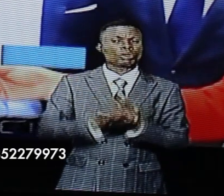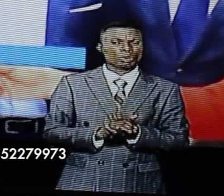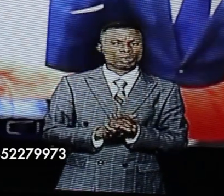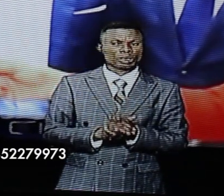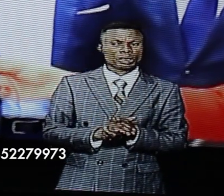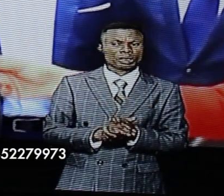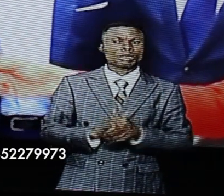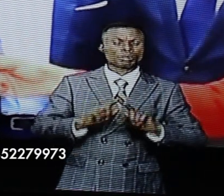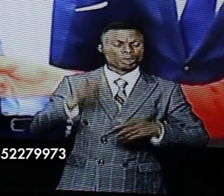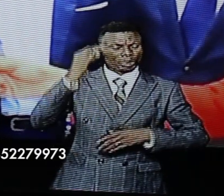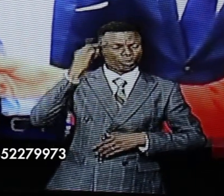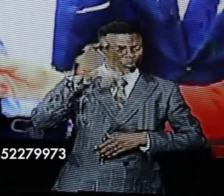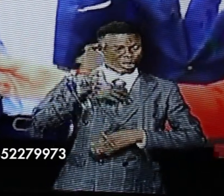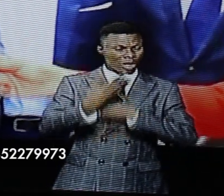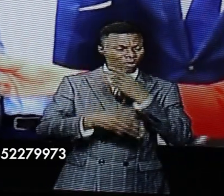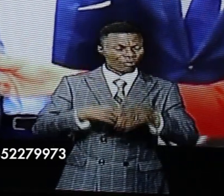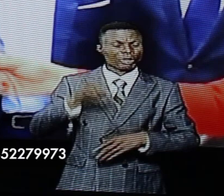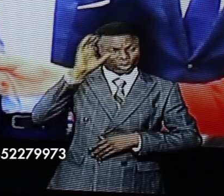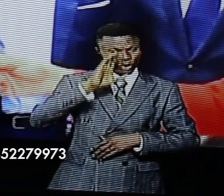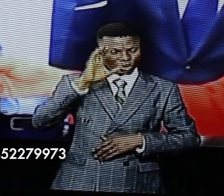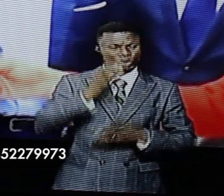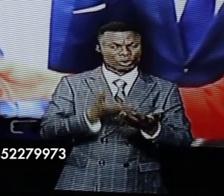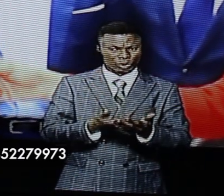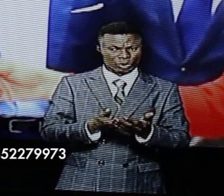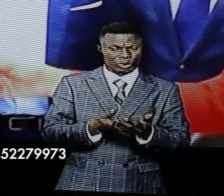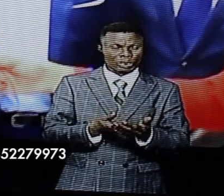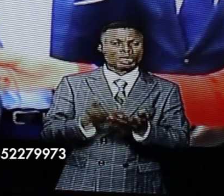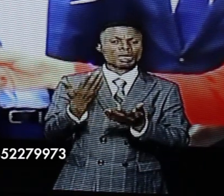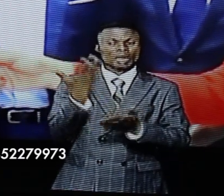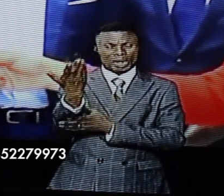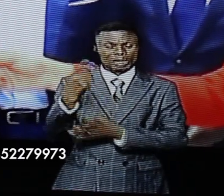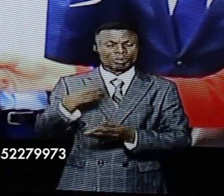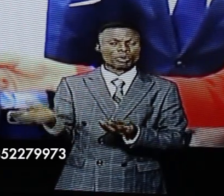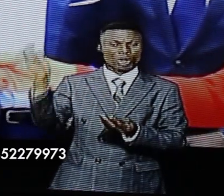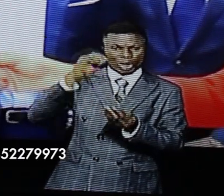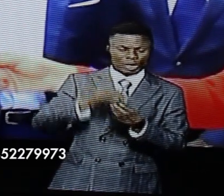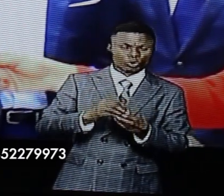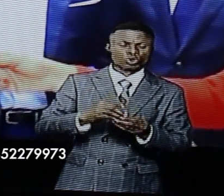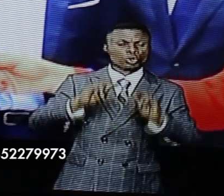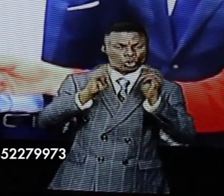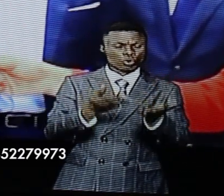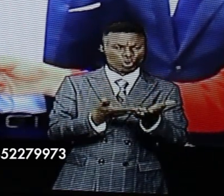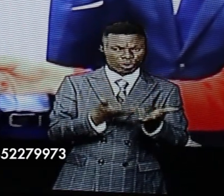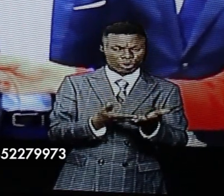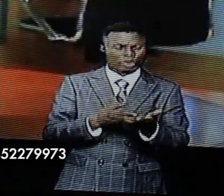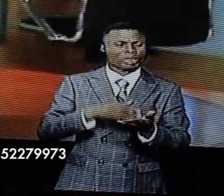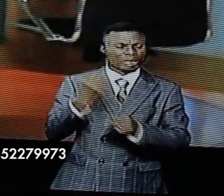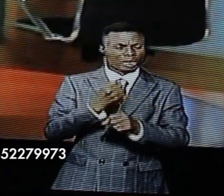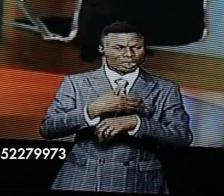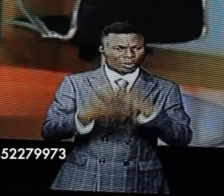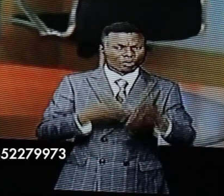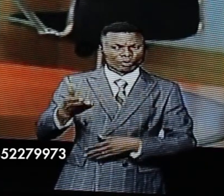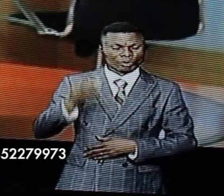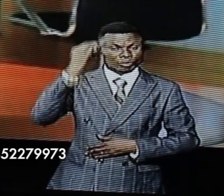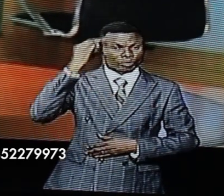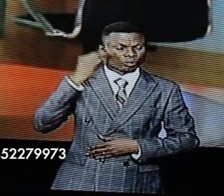alors il s'est mis dans ses combats. Il nous associe également, comme il aime toujours associer le médecin, dans tout ce qu'il fait. Docteur